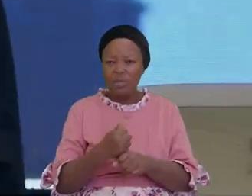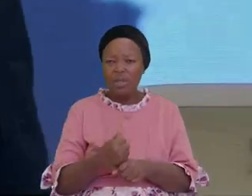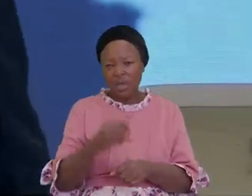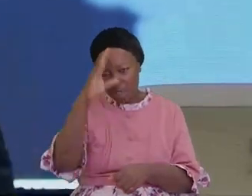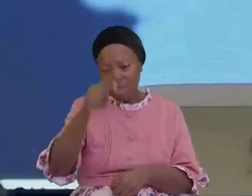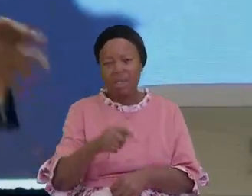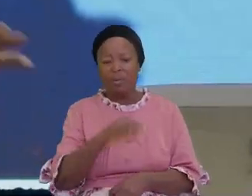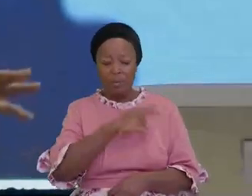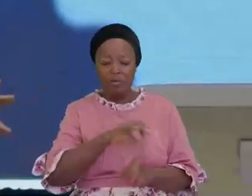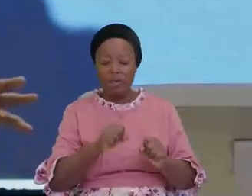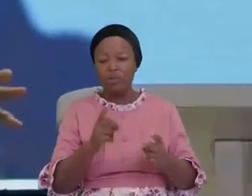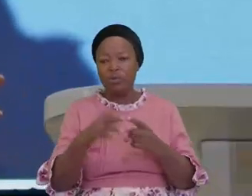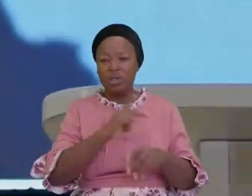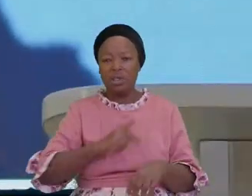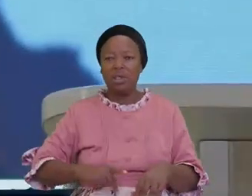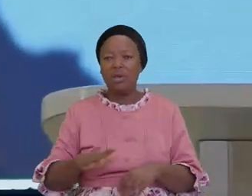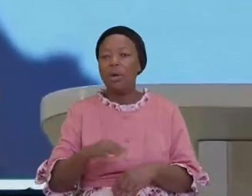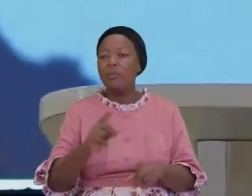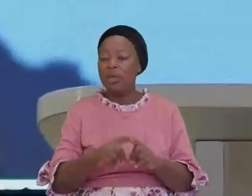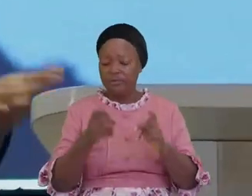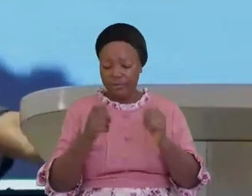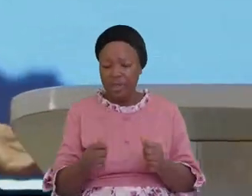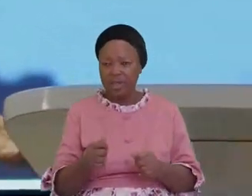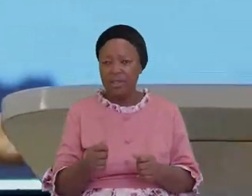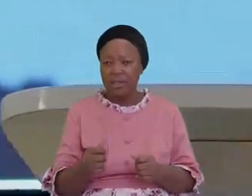Dieu. Alors tout d'un coup,